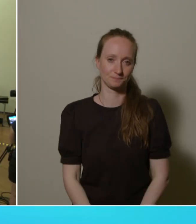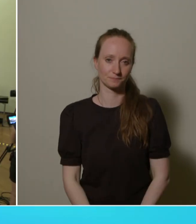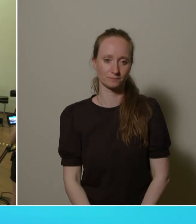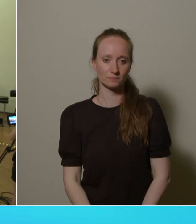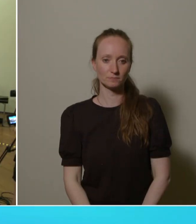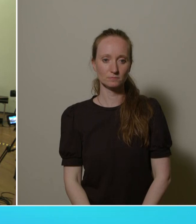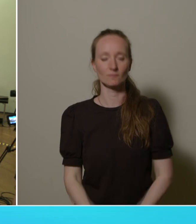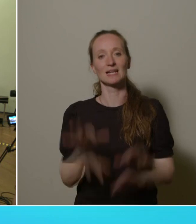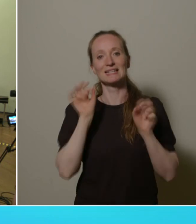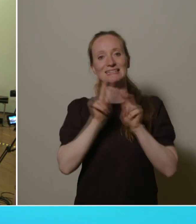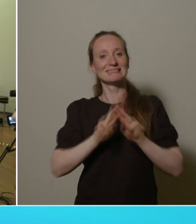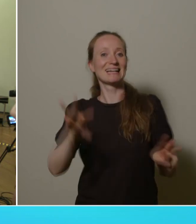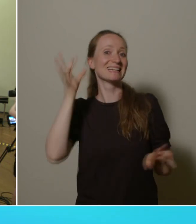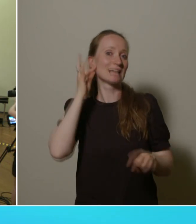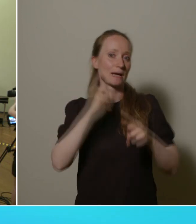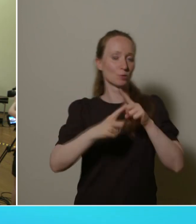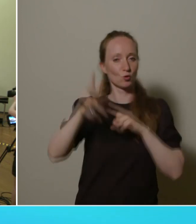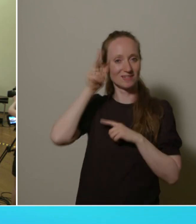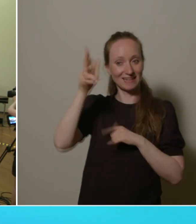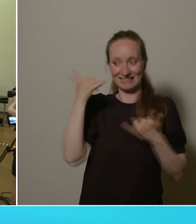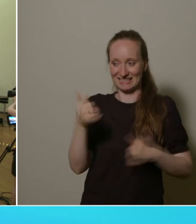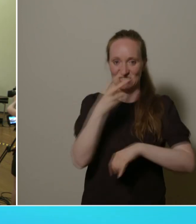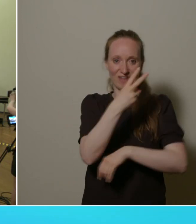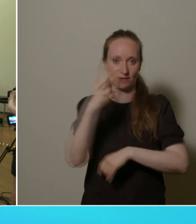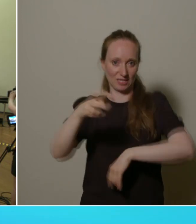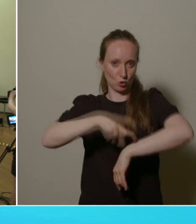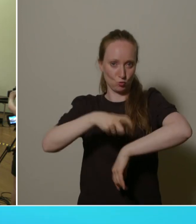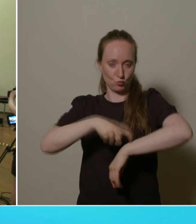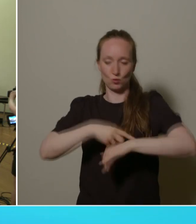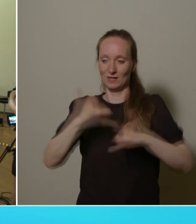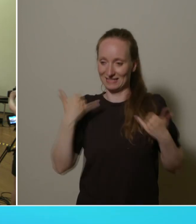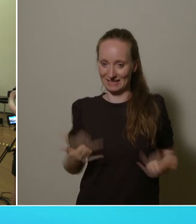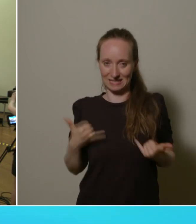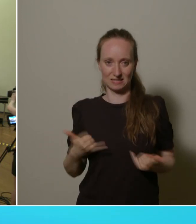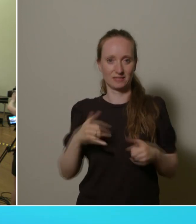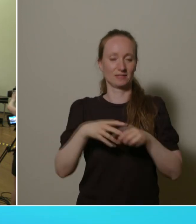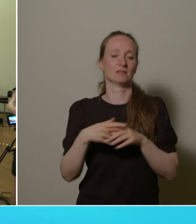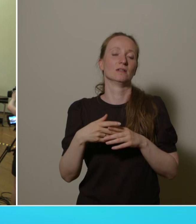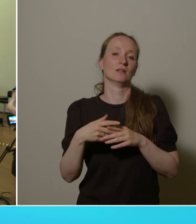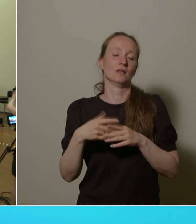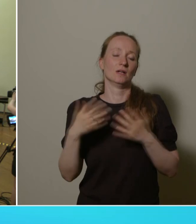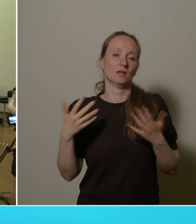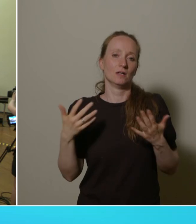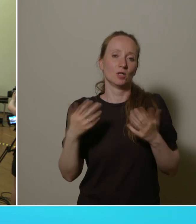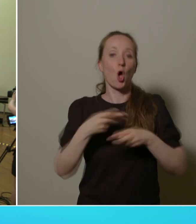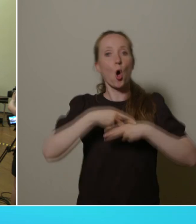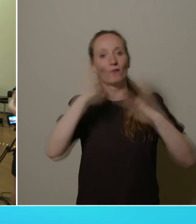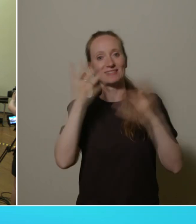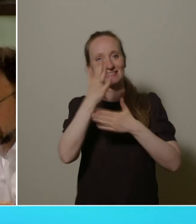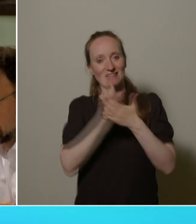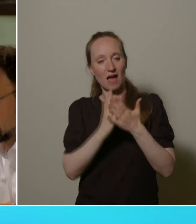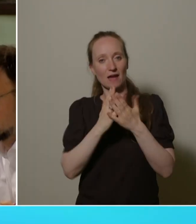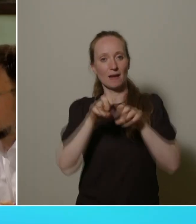Sehr geehrte Damen und Herren, es ist 22 Uhr und ich unterbreche an dieser Stelle den öffentlichen Teil